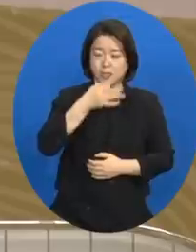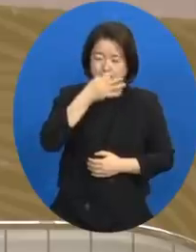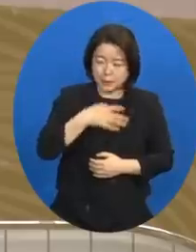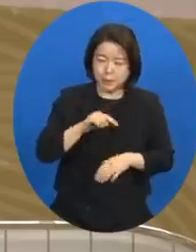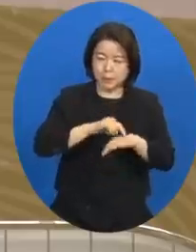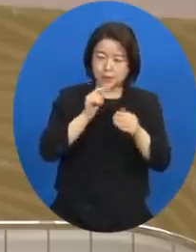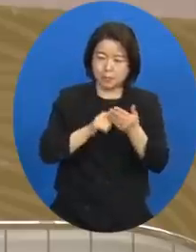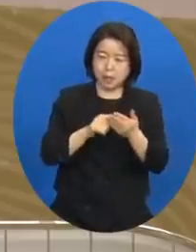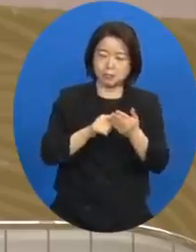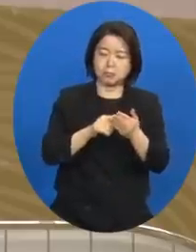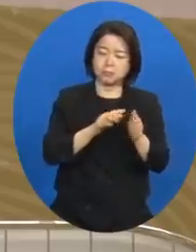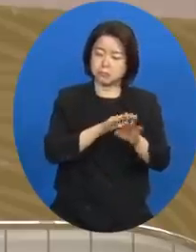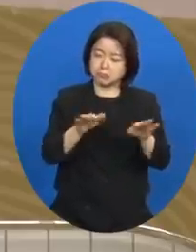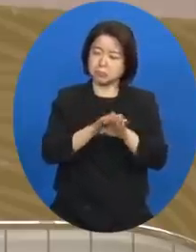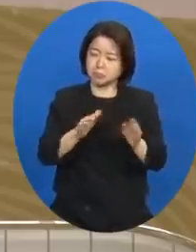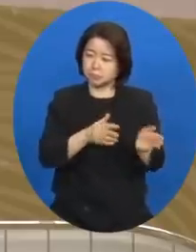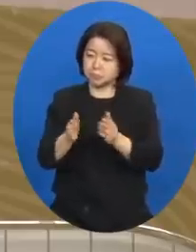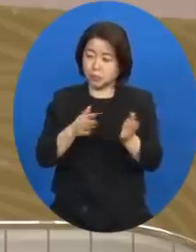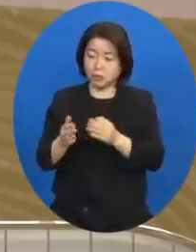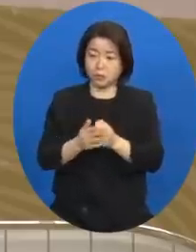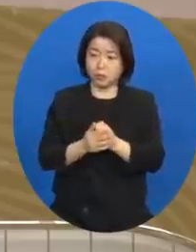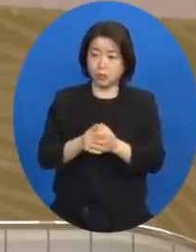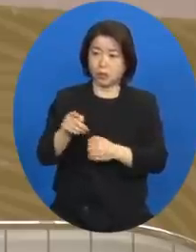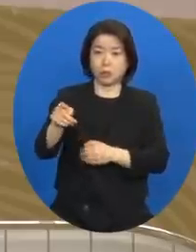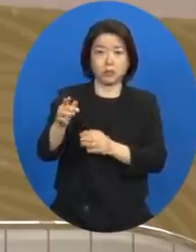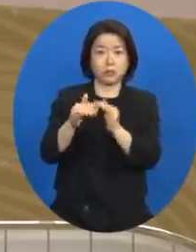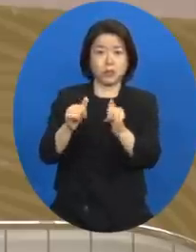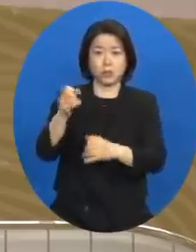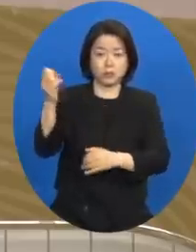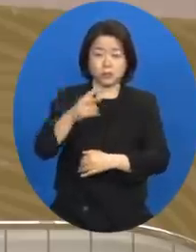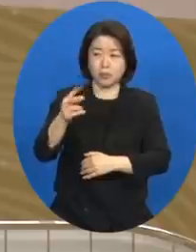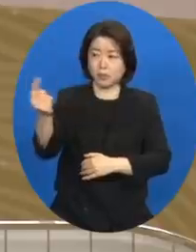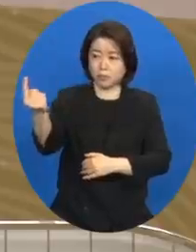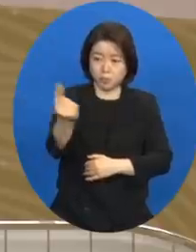정리를 했는데 이분이 갑자기 다시 교회에